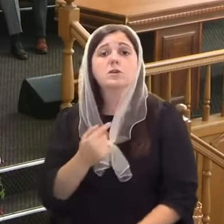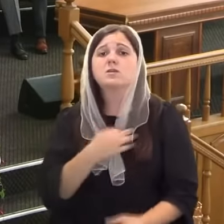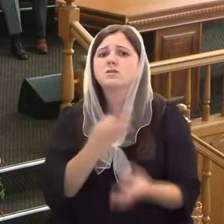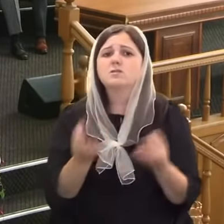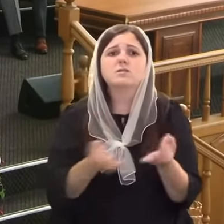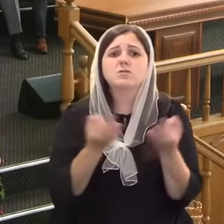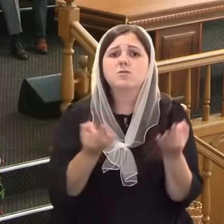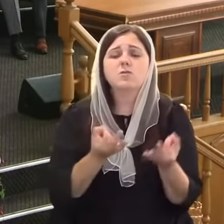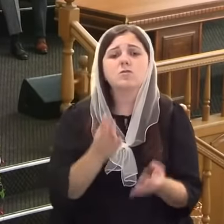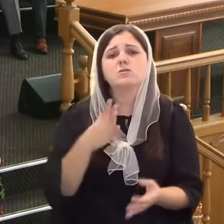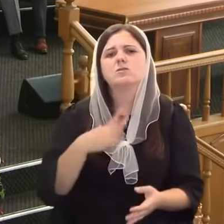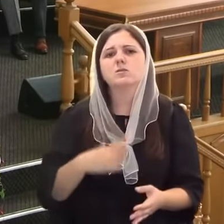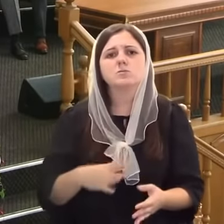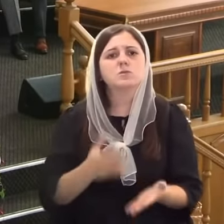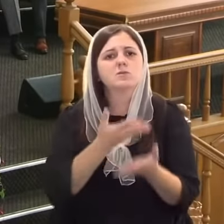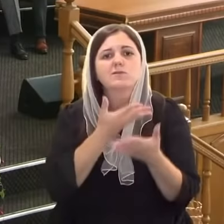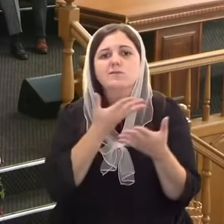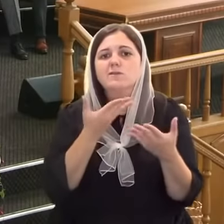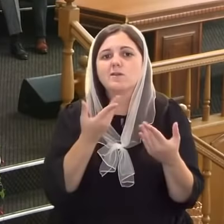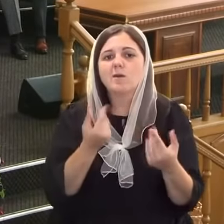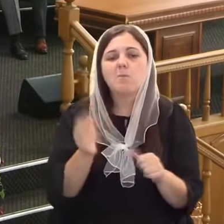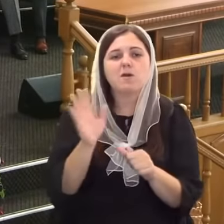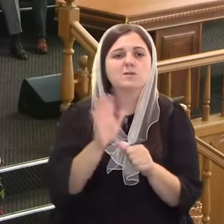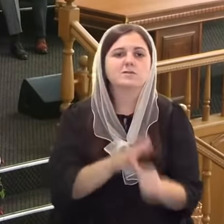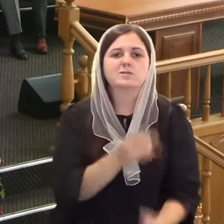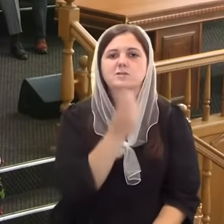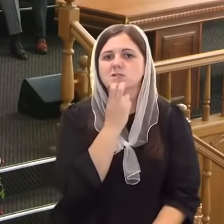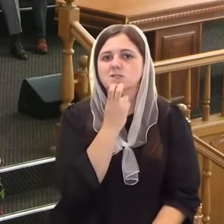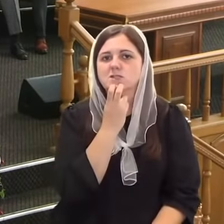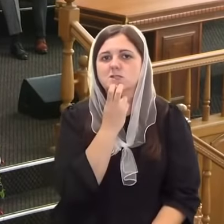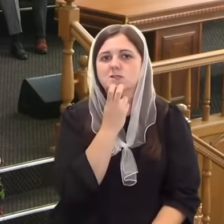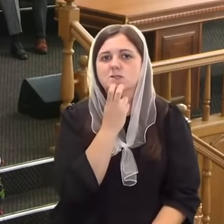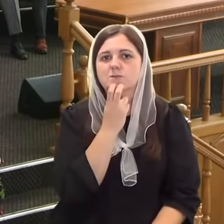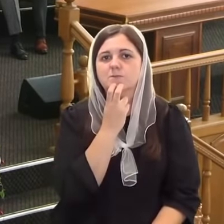буду терпеть эти издевательства и насмешки.